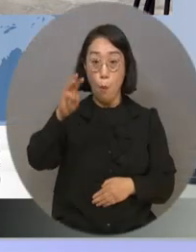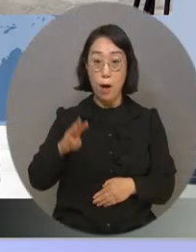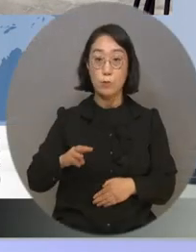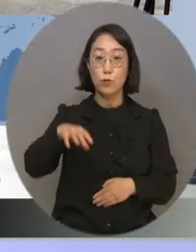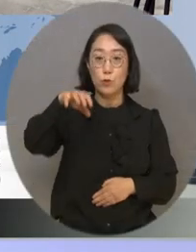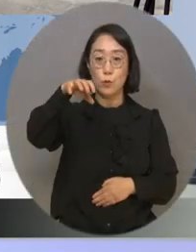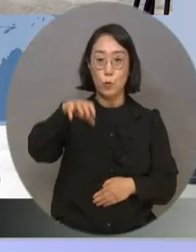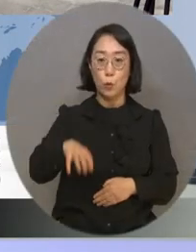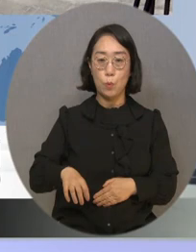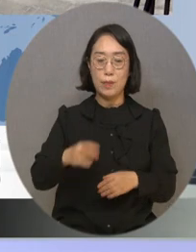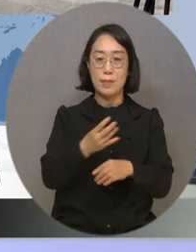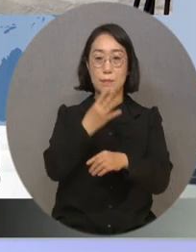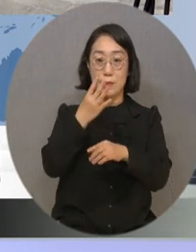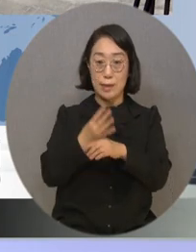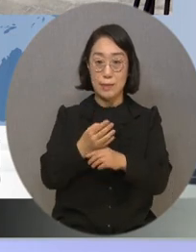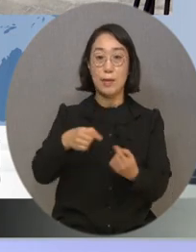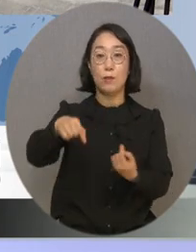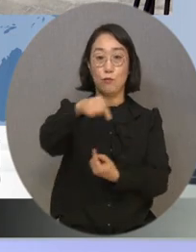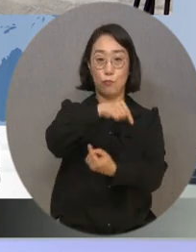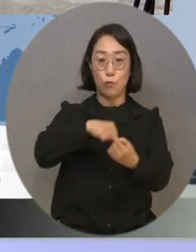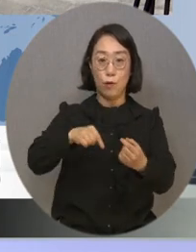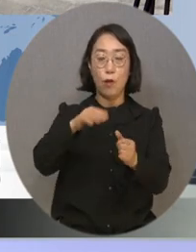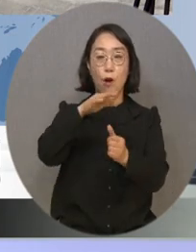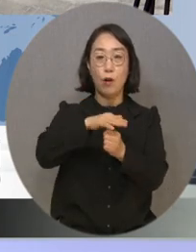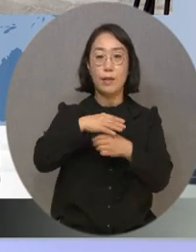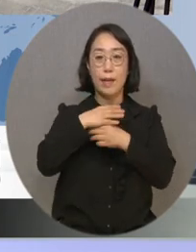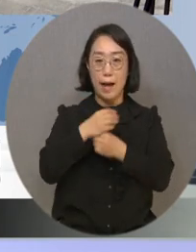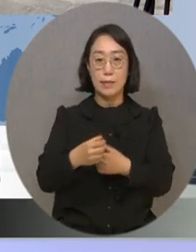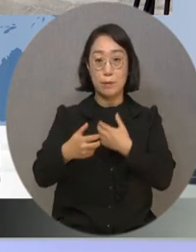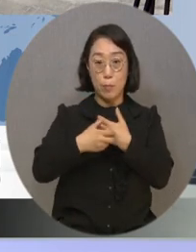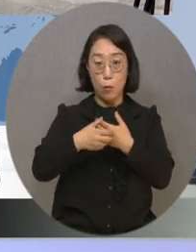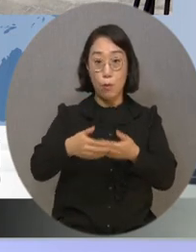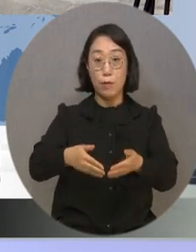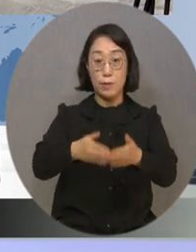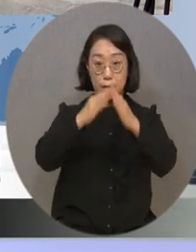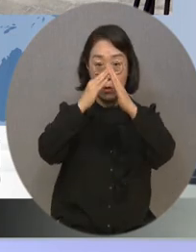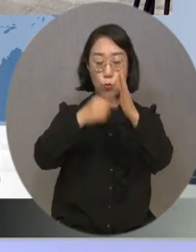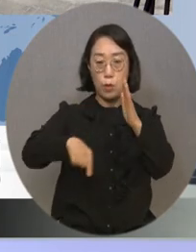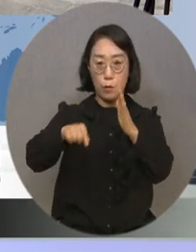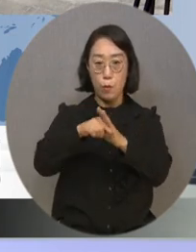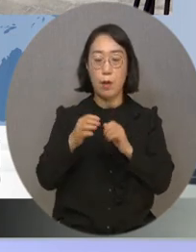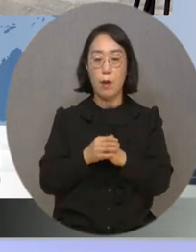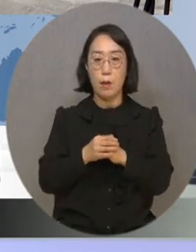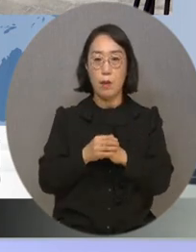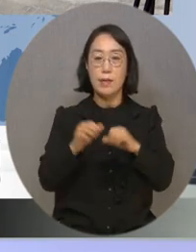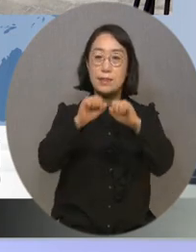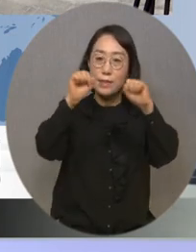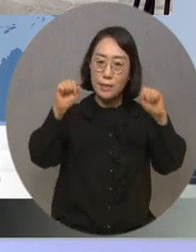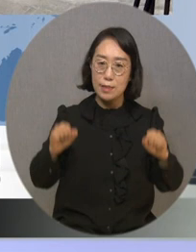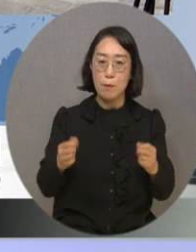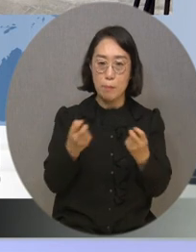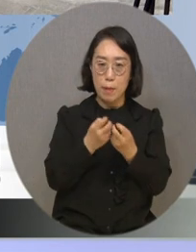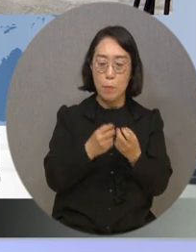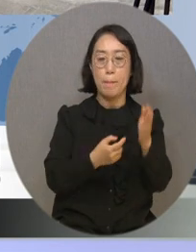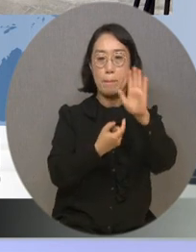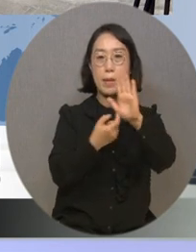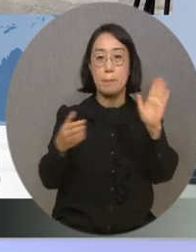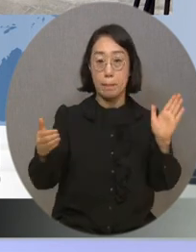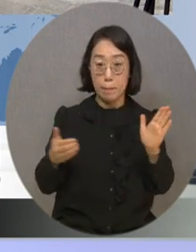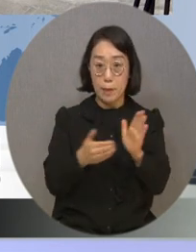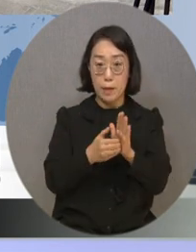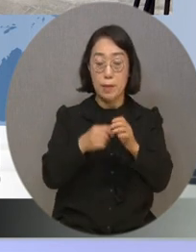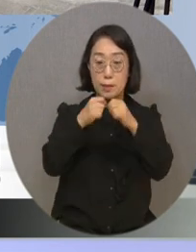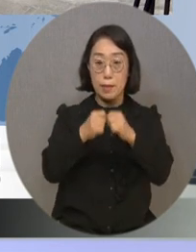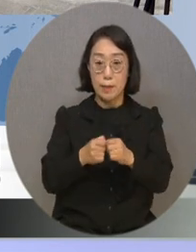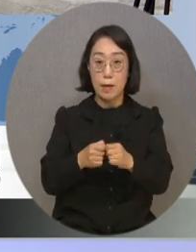광주광역시가 24시간 운영하는 어린이 안심병원 조성 계획을 위한 어린이 공공의료체계 구축 방안을 발표했습니다.